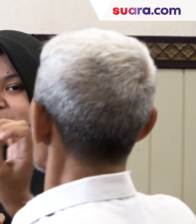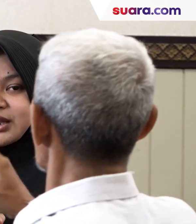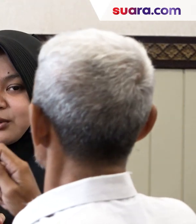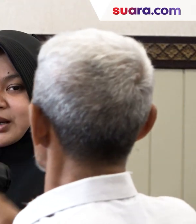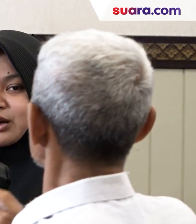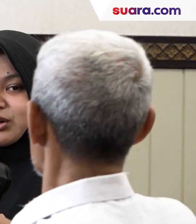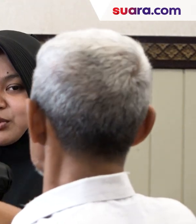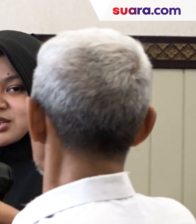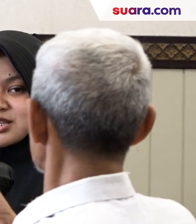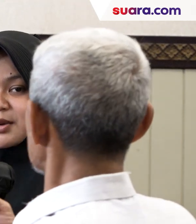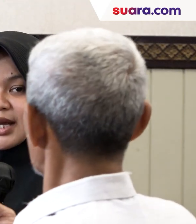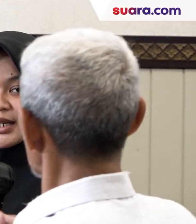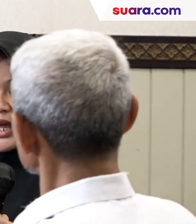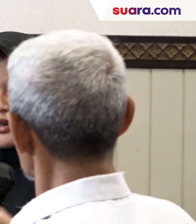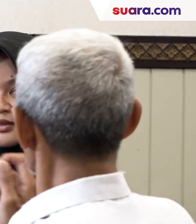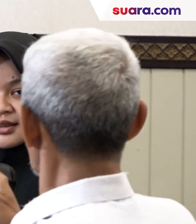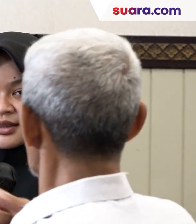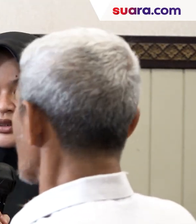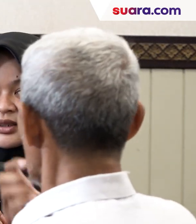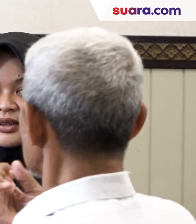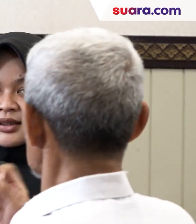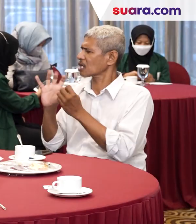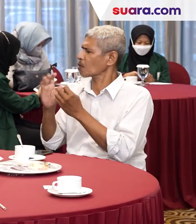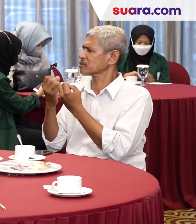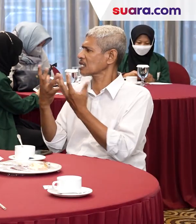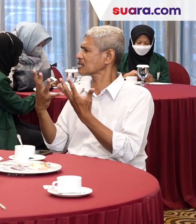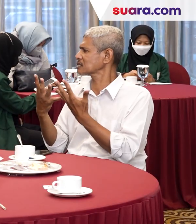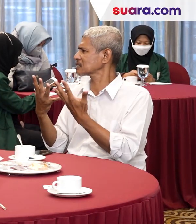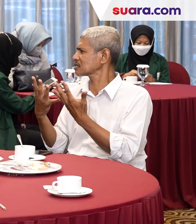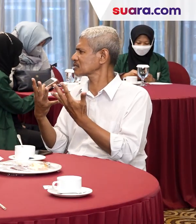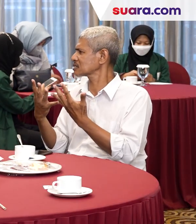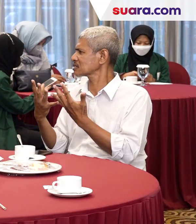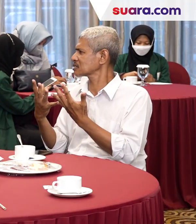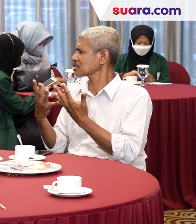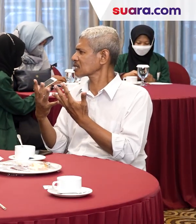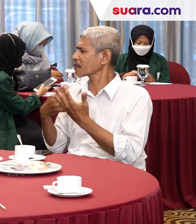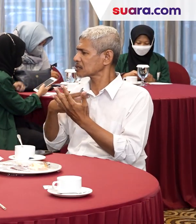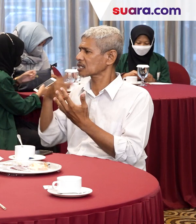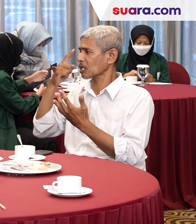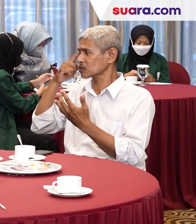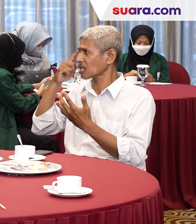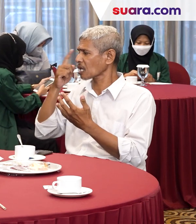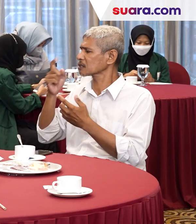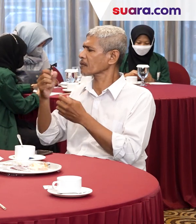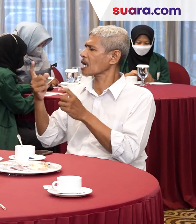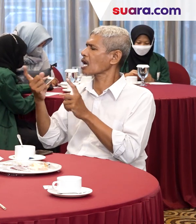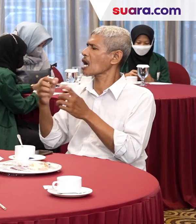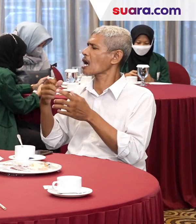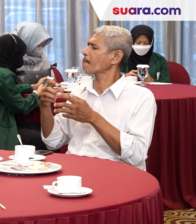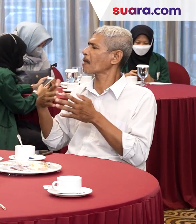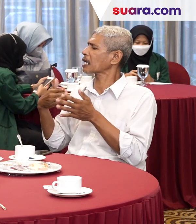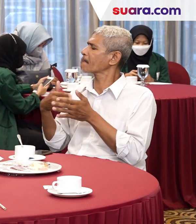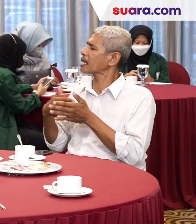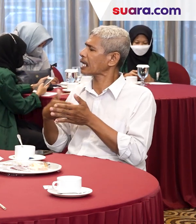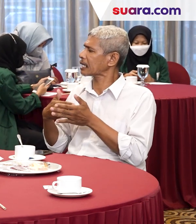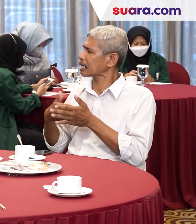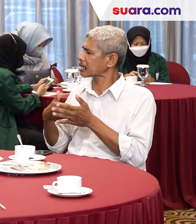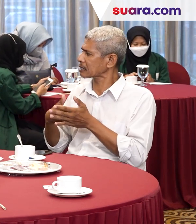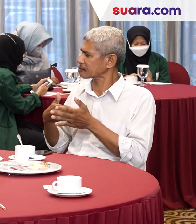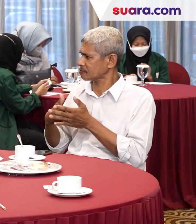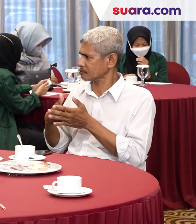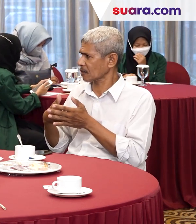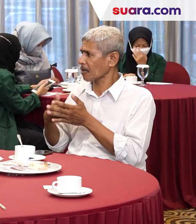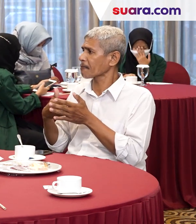dengan hukum atau melalui proses pengadilan nah biasanya memang ada banyak